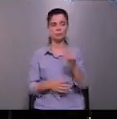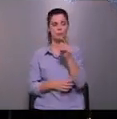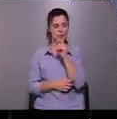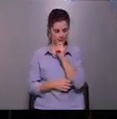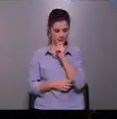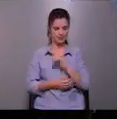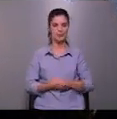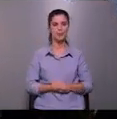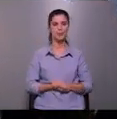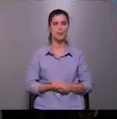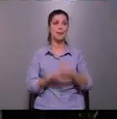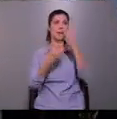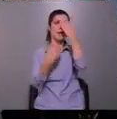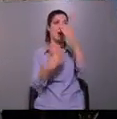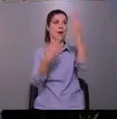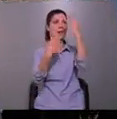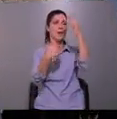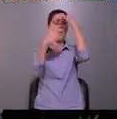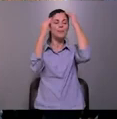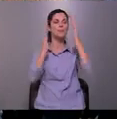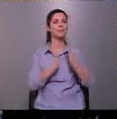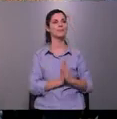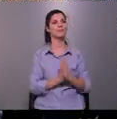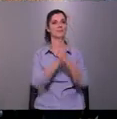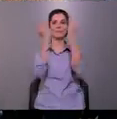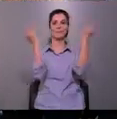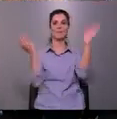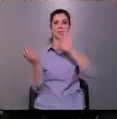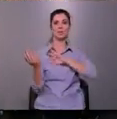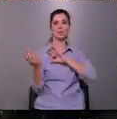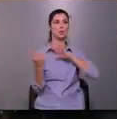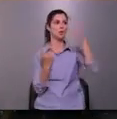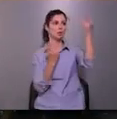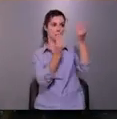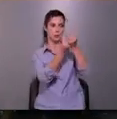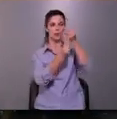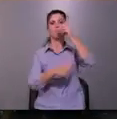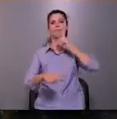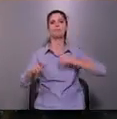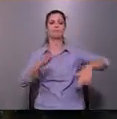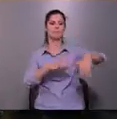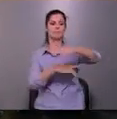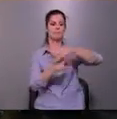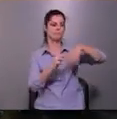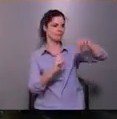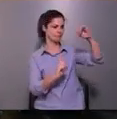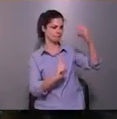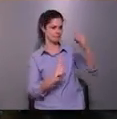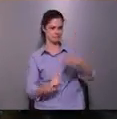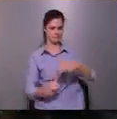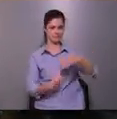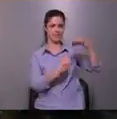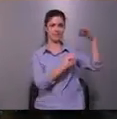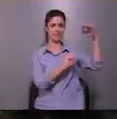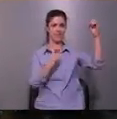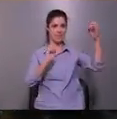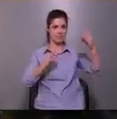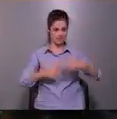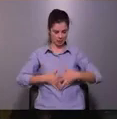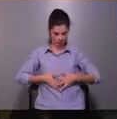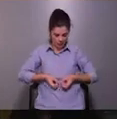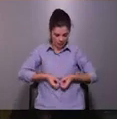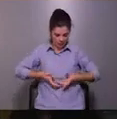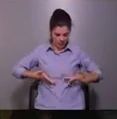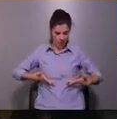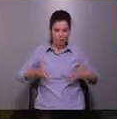Amém. Ave Maria, piena di grazia, il Signore è con te. Tu sei benedetta fra le donne, e benedetto è